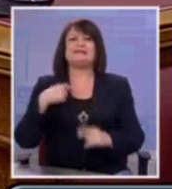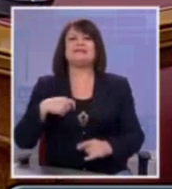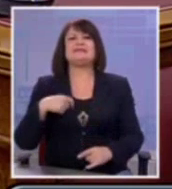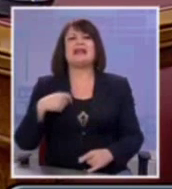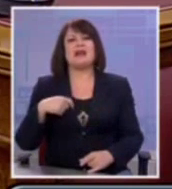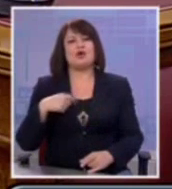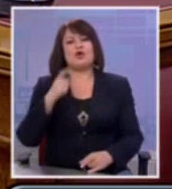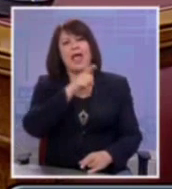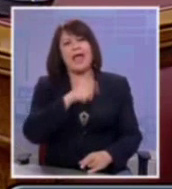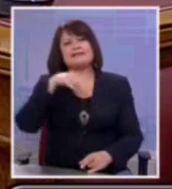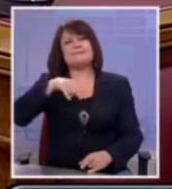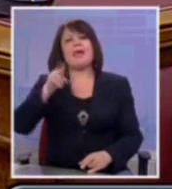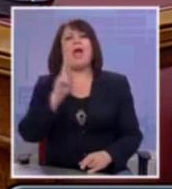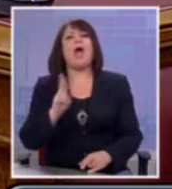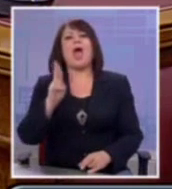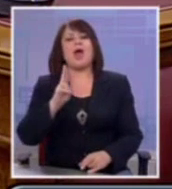του SPR, του